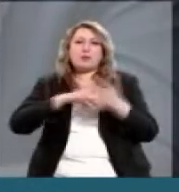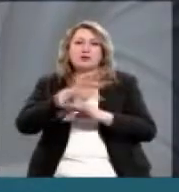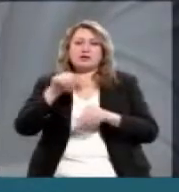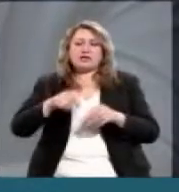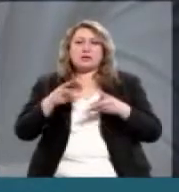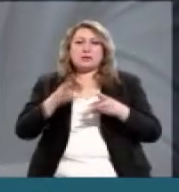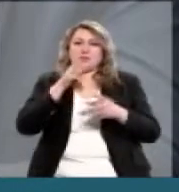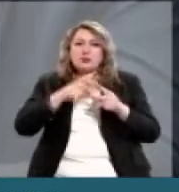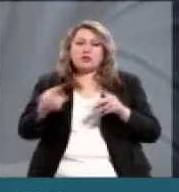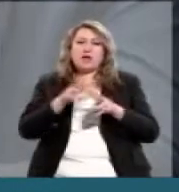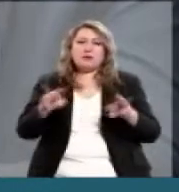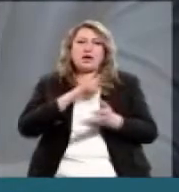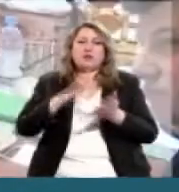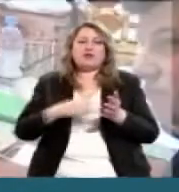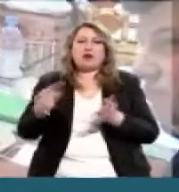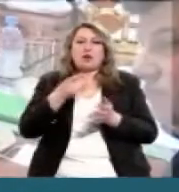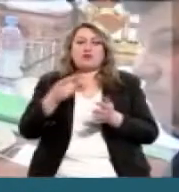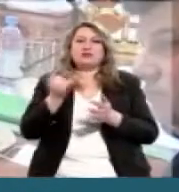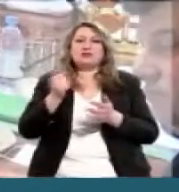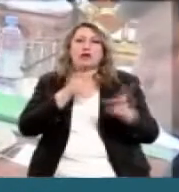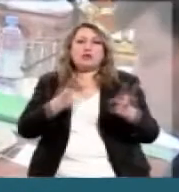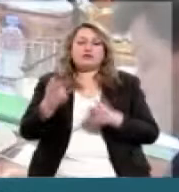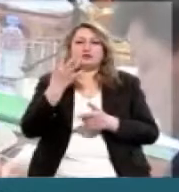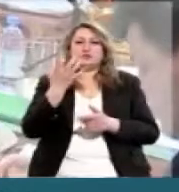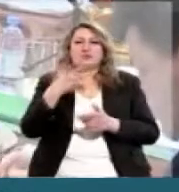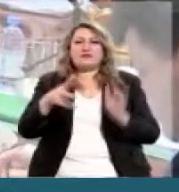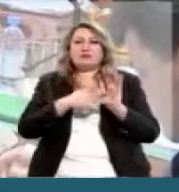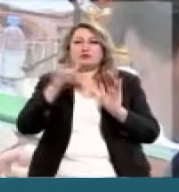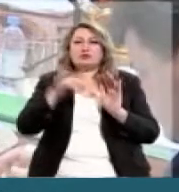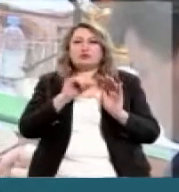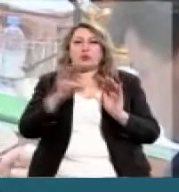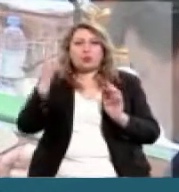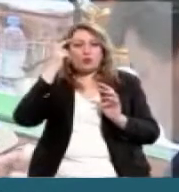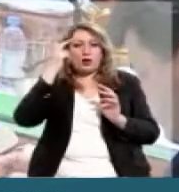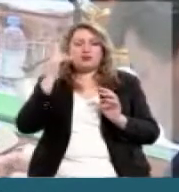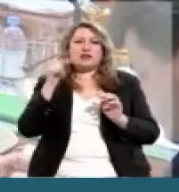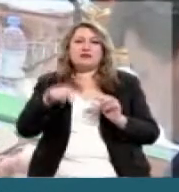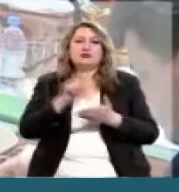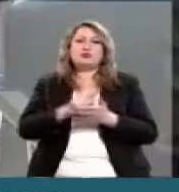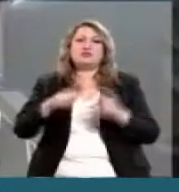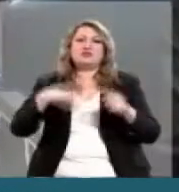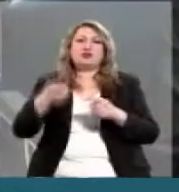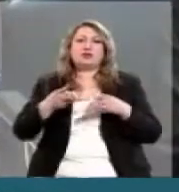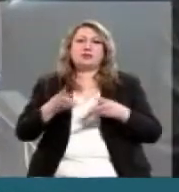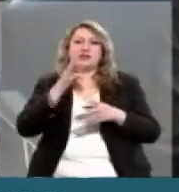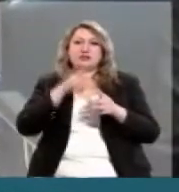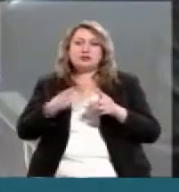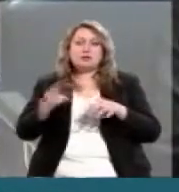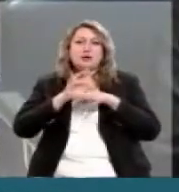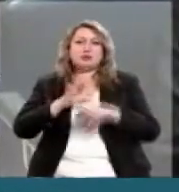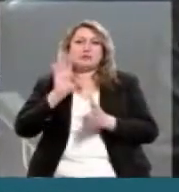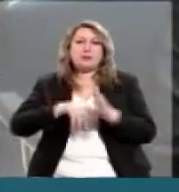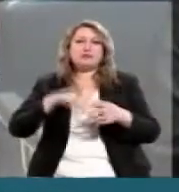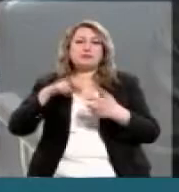текущий отопительный период акиматами городов и районов заготовлено 458 тысяч тонн угля. Для того, чтобы следующий отопительный сезон прошел